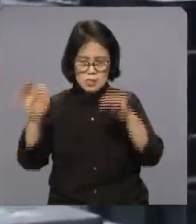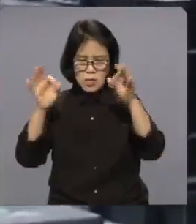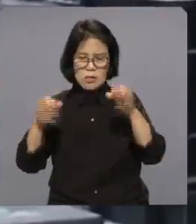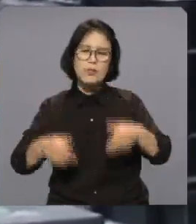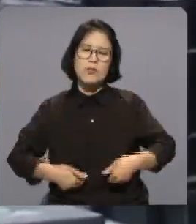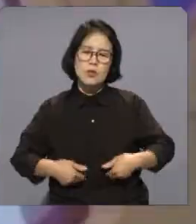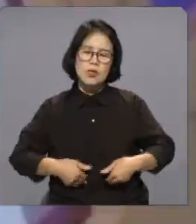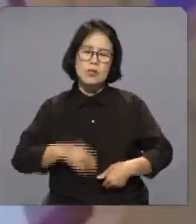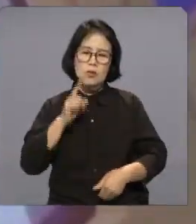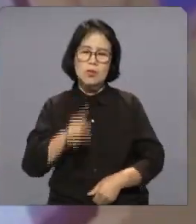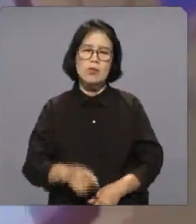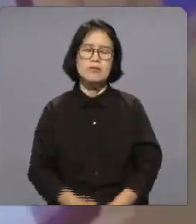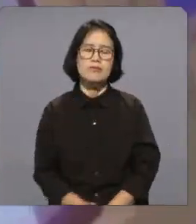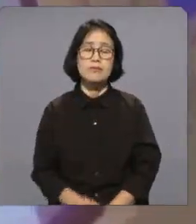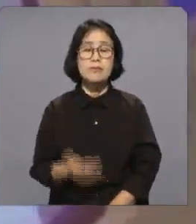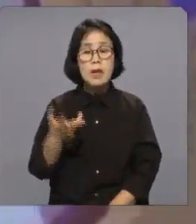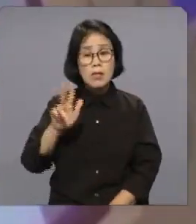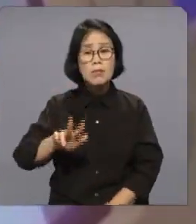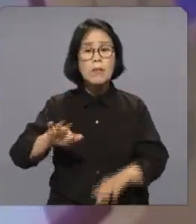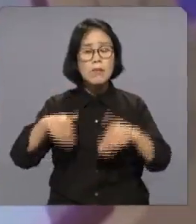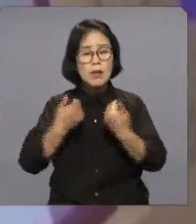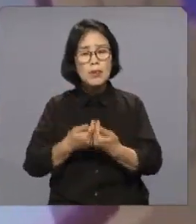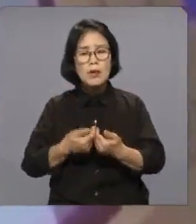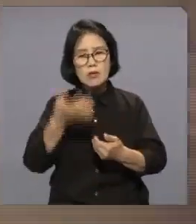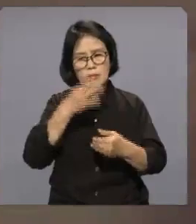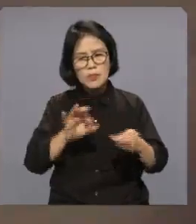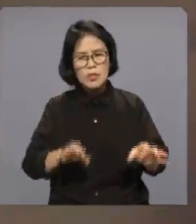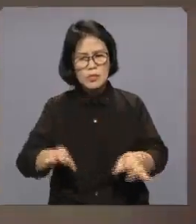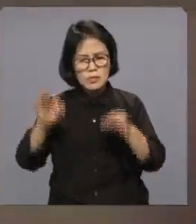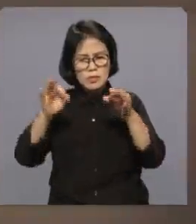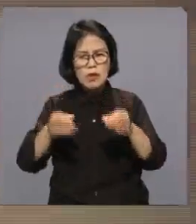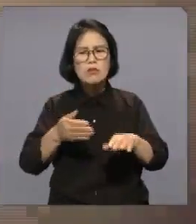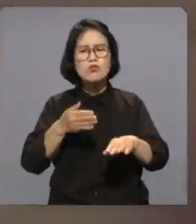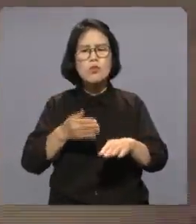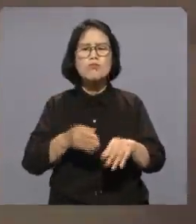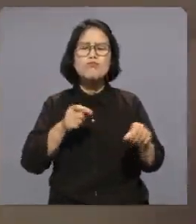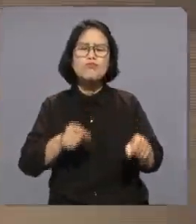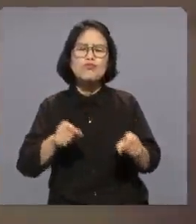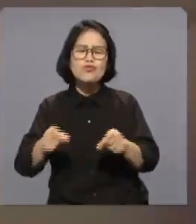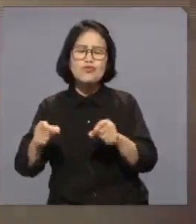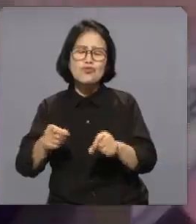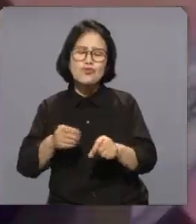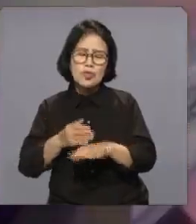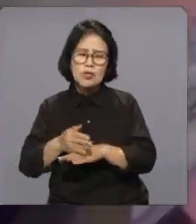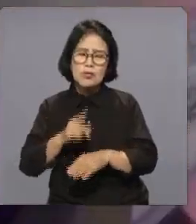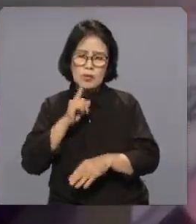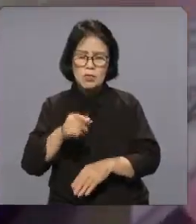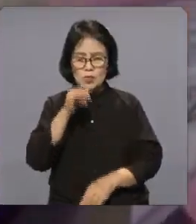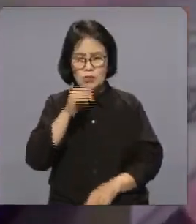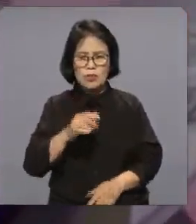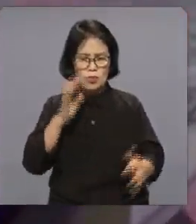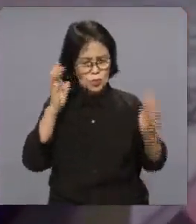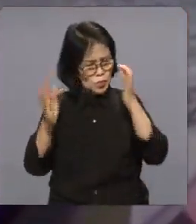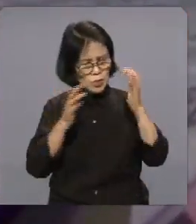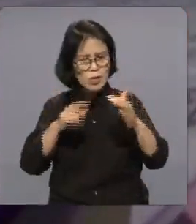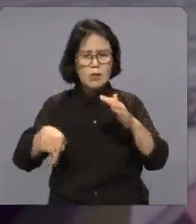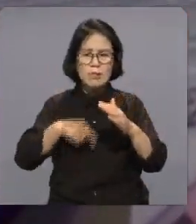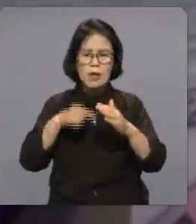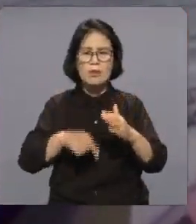내놨습니다 하지만 반대로 금리인상 속도를 늦추지 않은 주장도 함께 나오는 등 복잡한 속내를